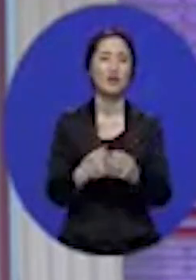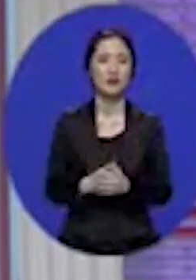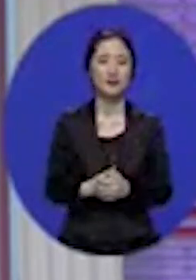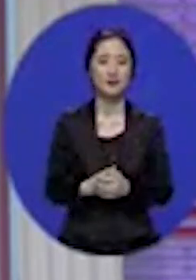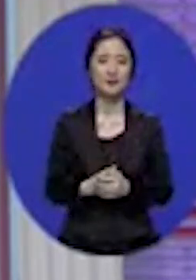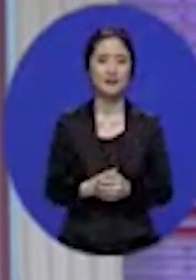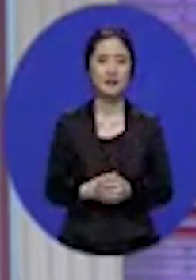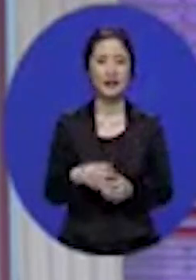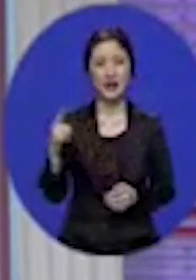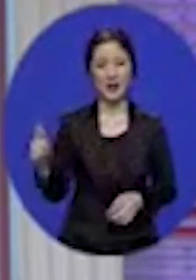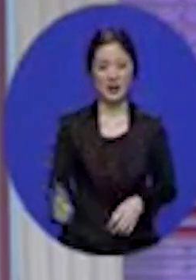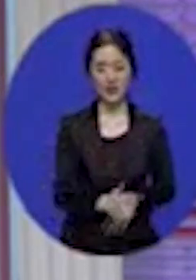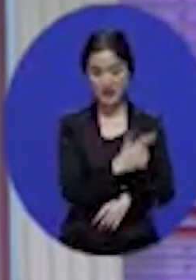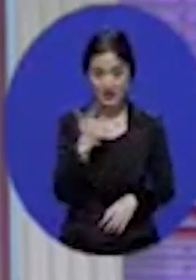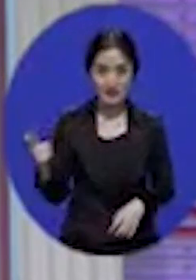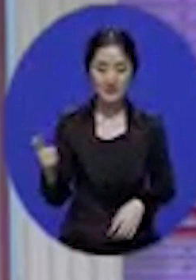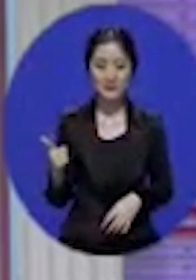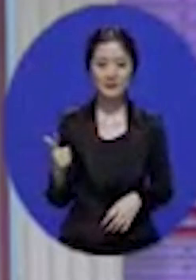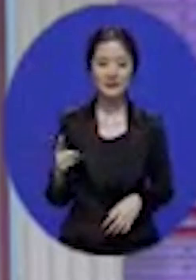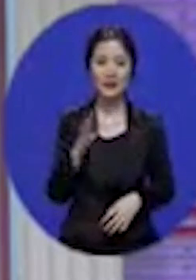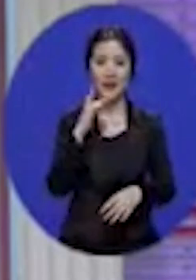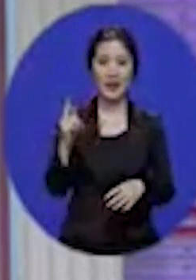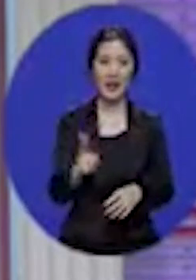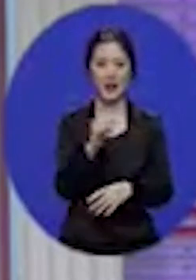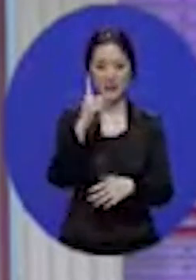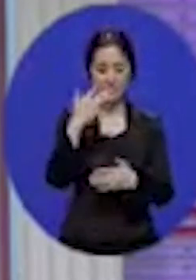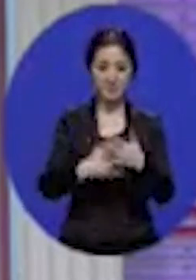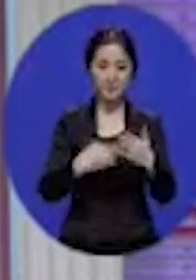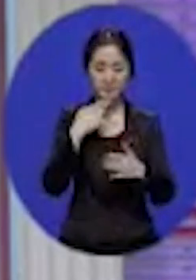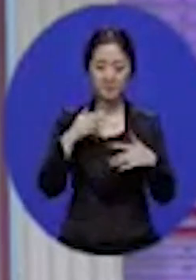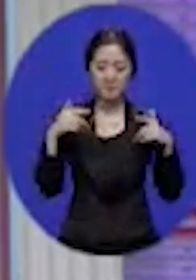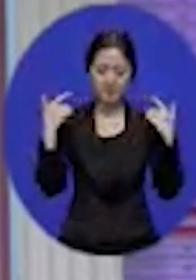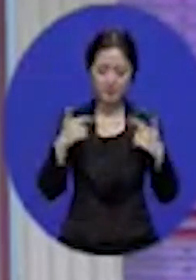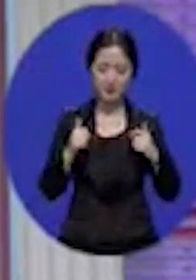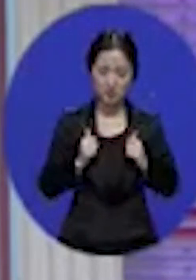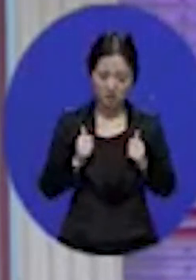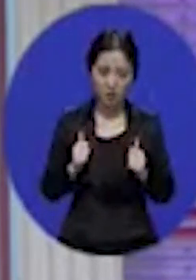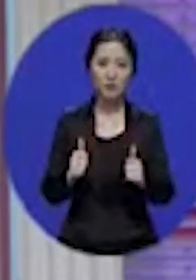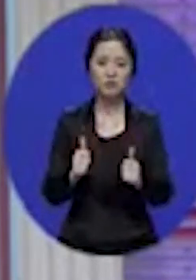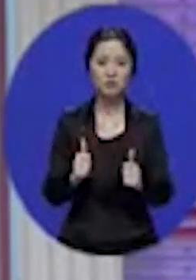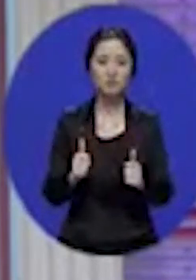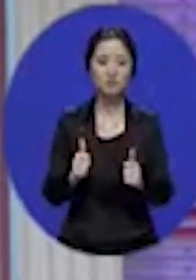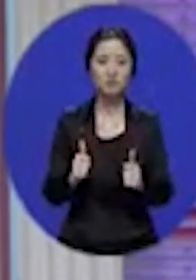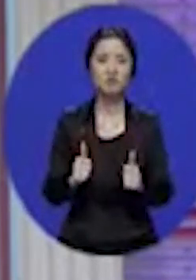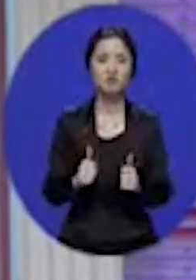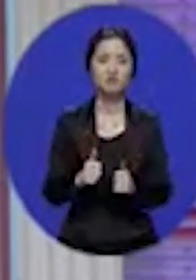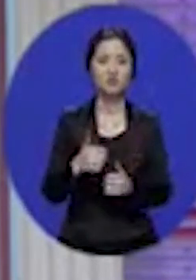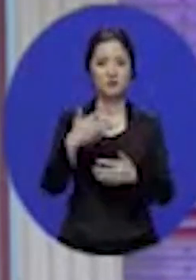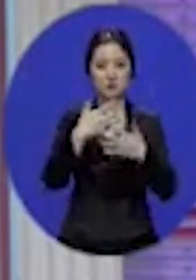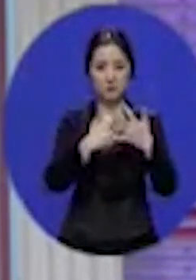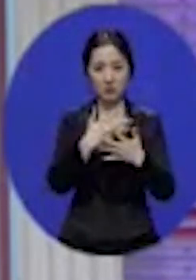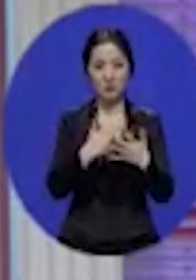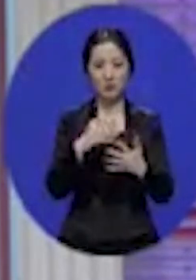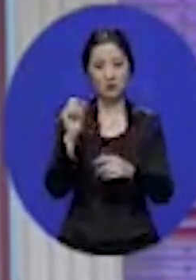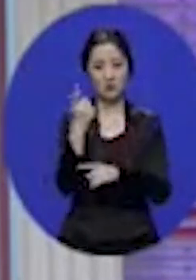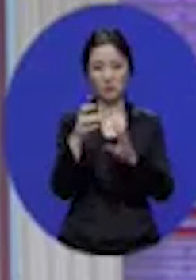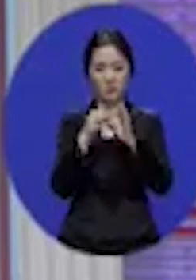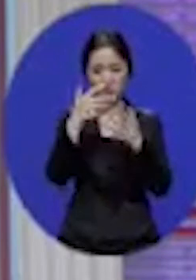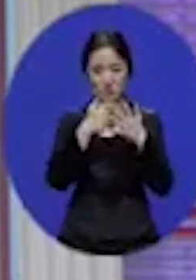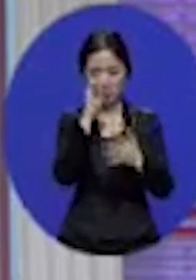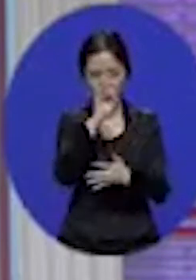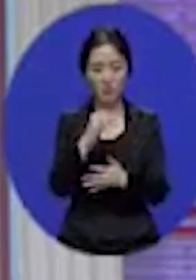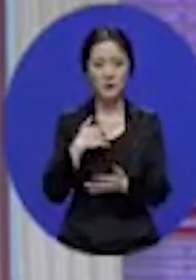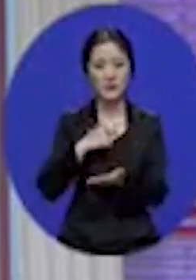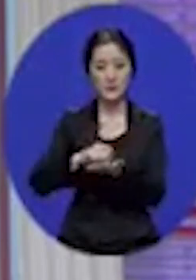말자. 단 하루도 야구 관련 책과 영상을 빼놓지 말고 보자. 이 결심을 제가